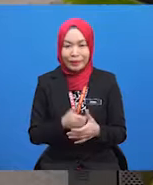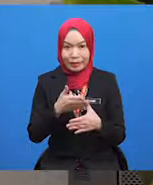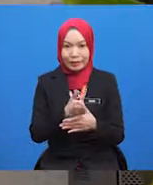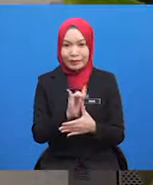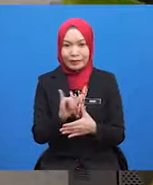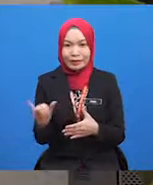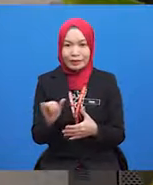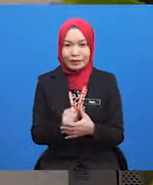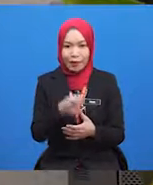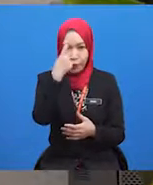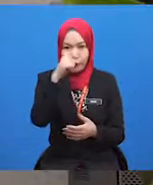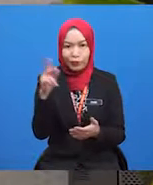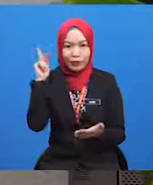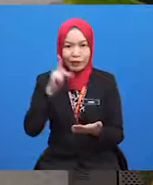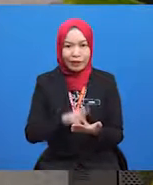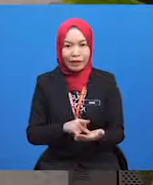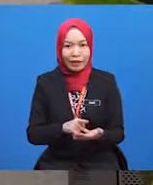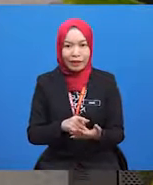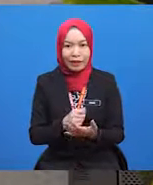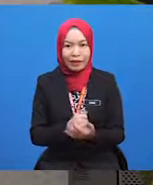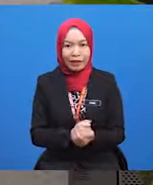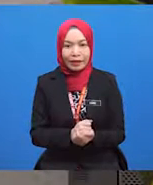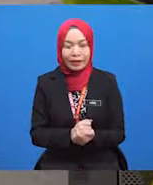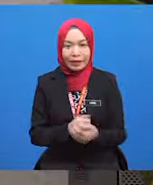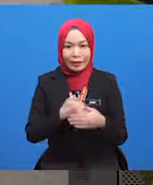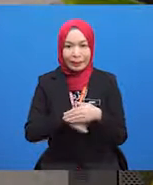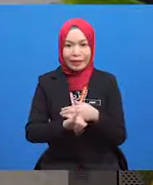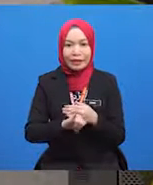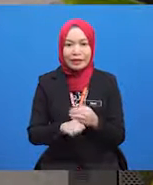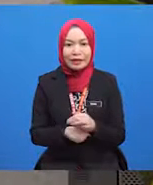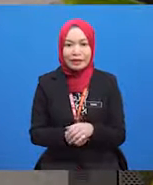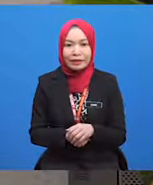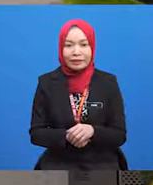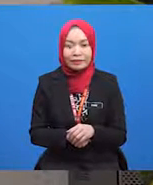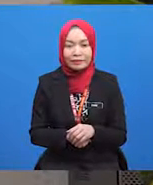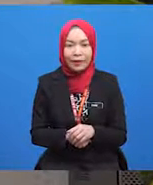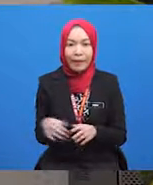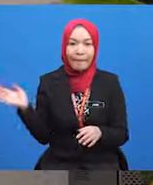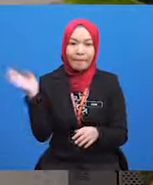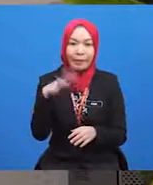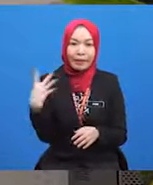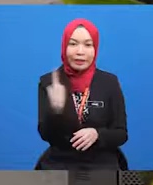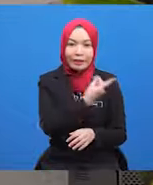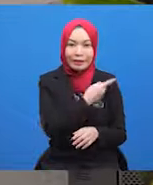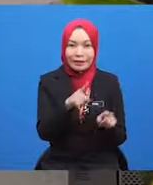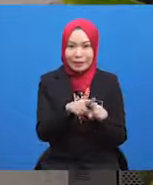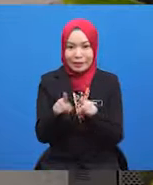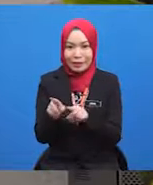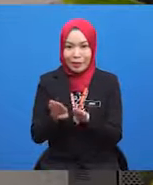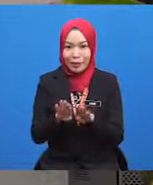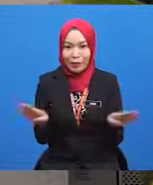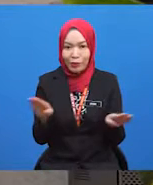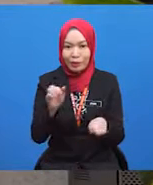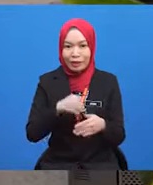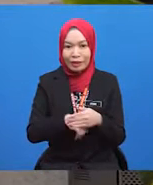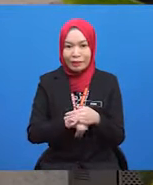Seterusnya, untuk mengenali antara muka perisian dengan lebih lanjut, mari sama-sama kita buka perisian